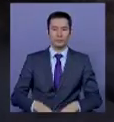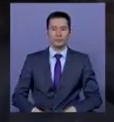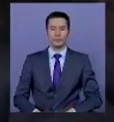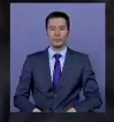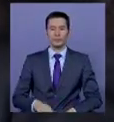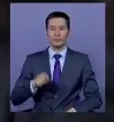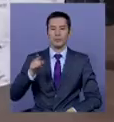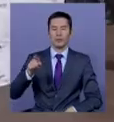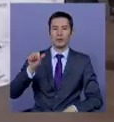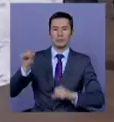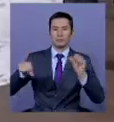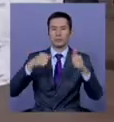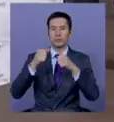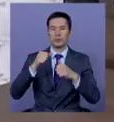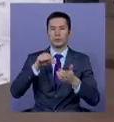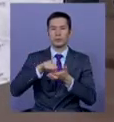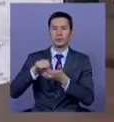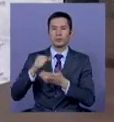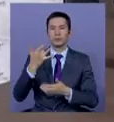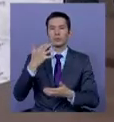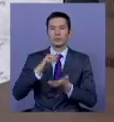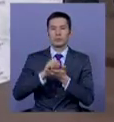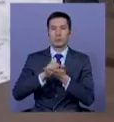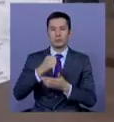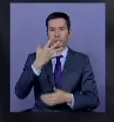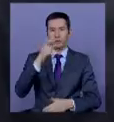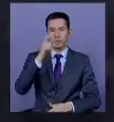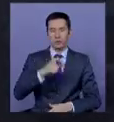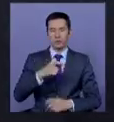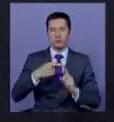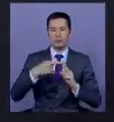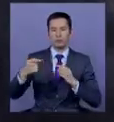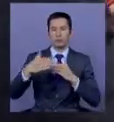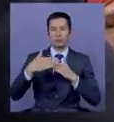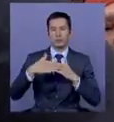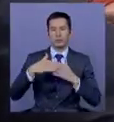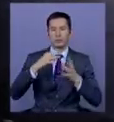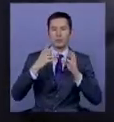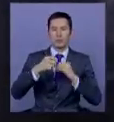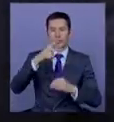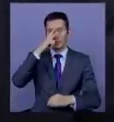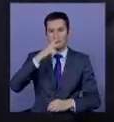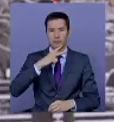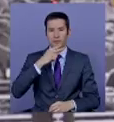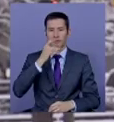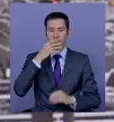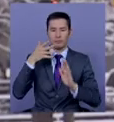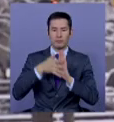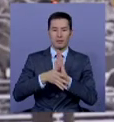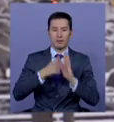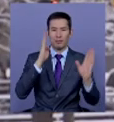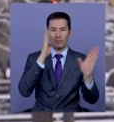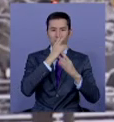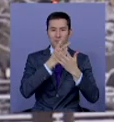оны 5 мүсінші бірігіп дайындапты. Ескезді әзірлеуге 2 апта кетсе, ал толық бітіруге 2 ай уақыт кеткен. Сөздерінше ауарайының тосын